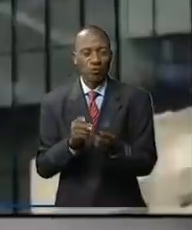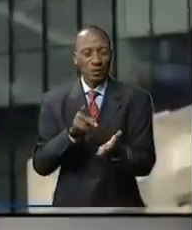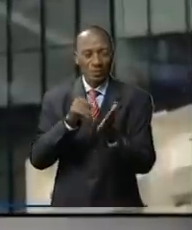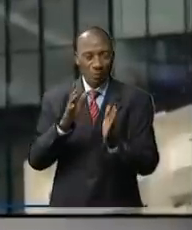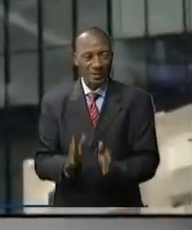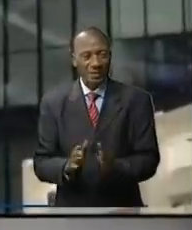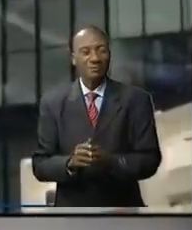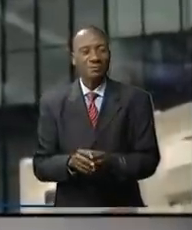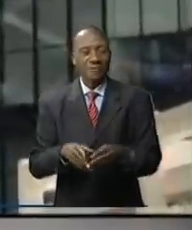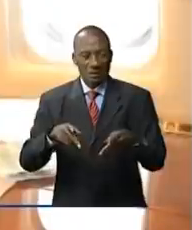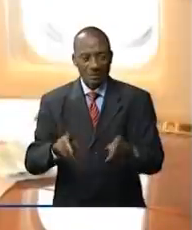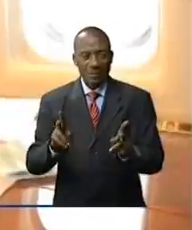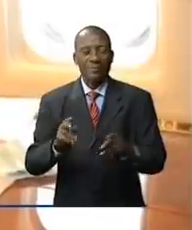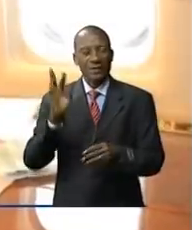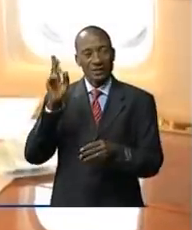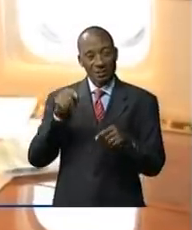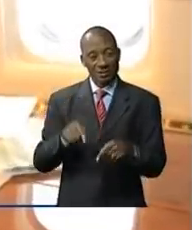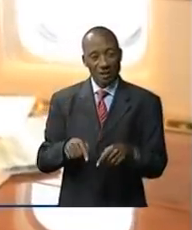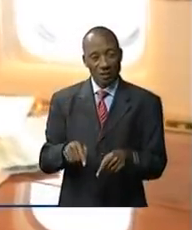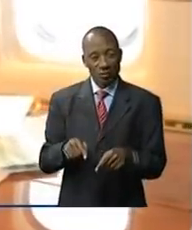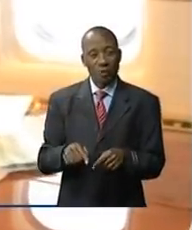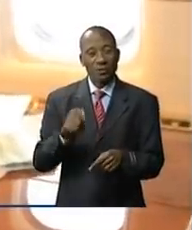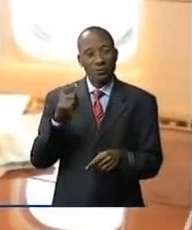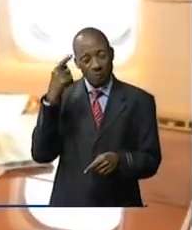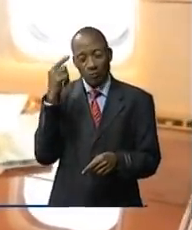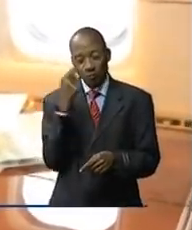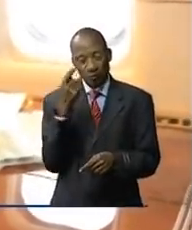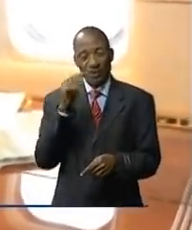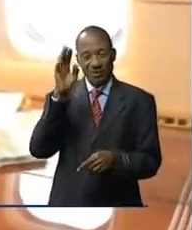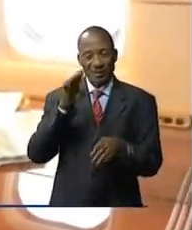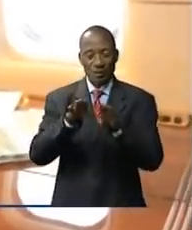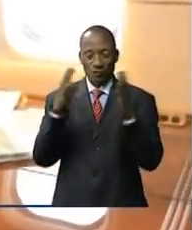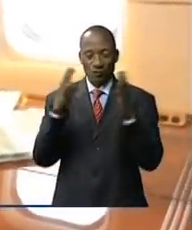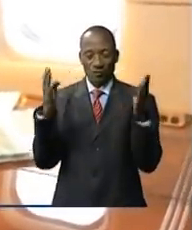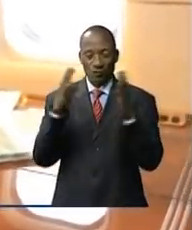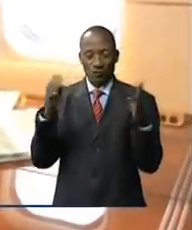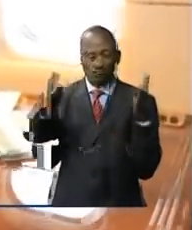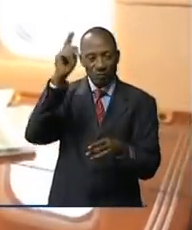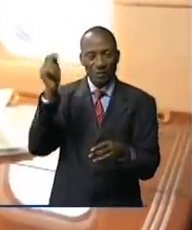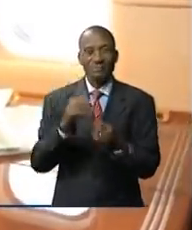plus à Kinshasa de se montrer très ouvert au monde. Le vice-premier ministre, ministre